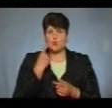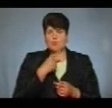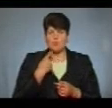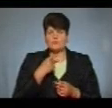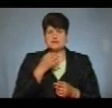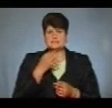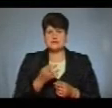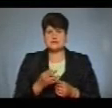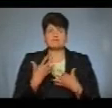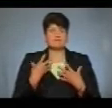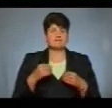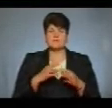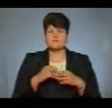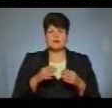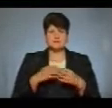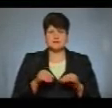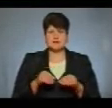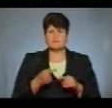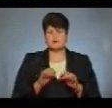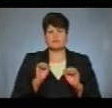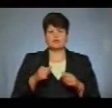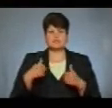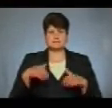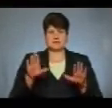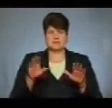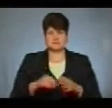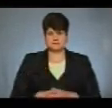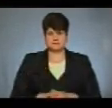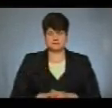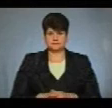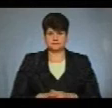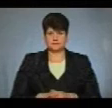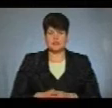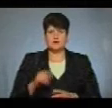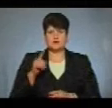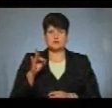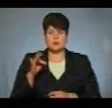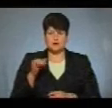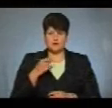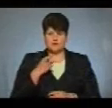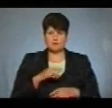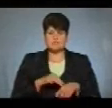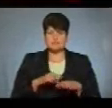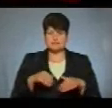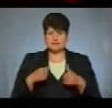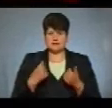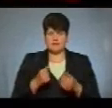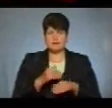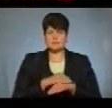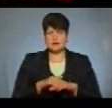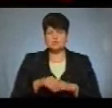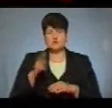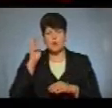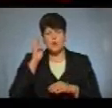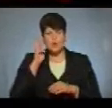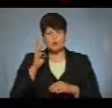і сказали, що все це, типу, ви можете з цим йти. Зоряна Світлик каже, поліцейські дали адресу консульства. За її словами, за